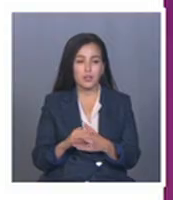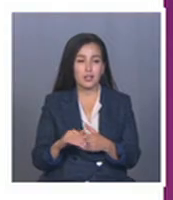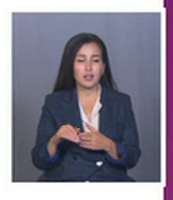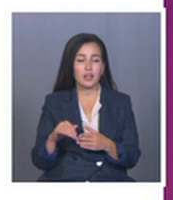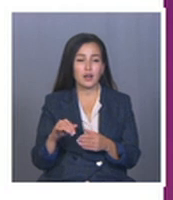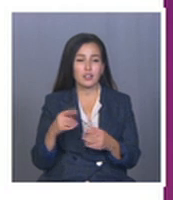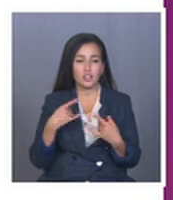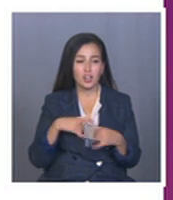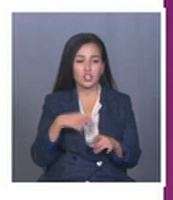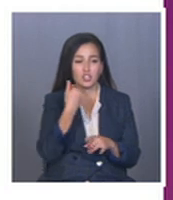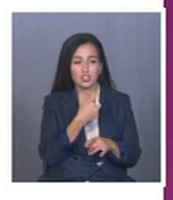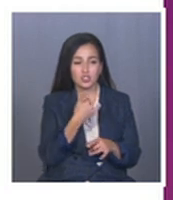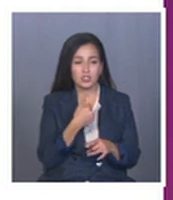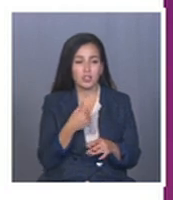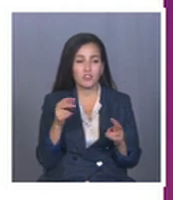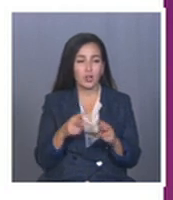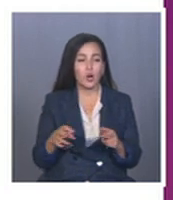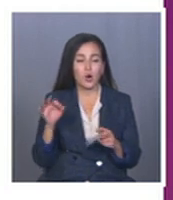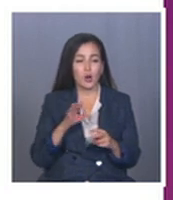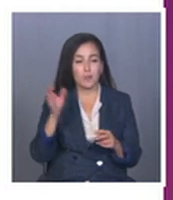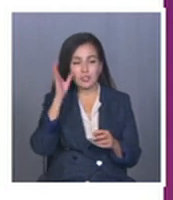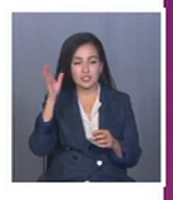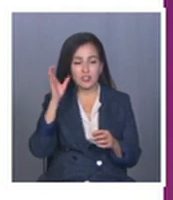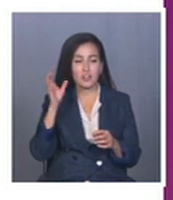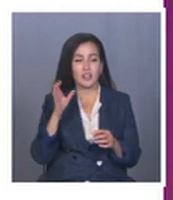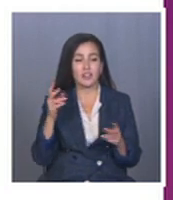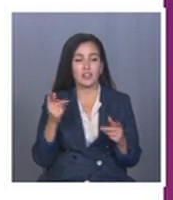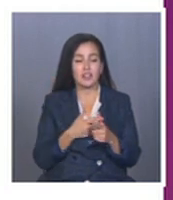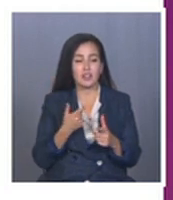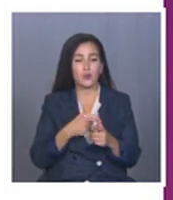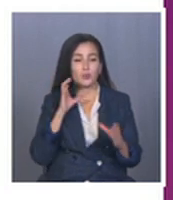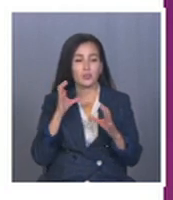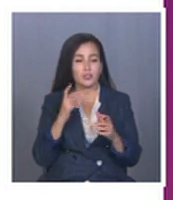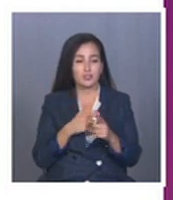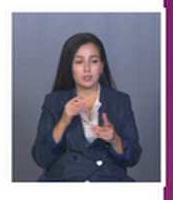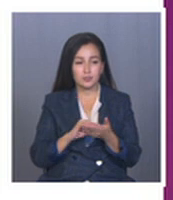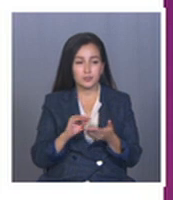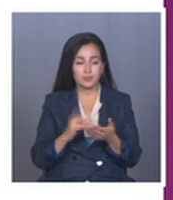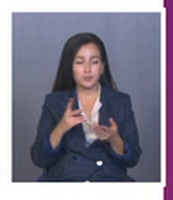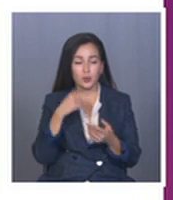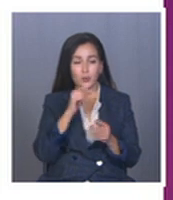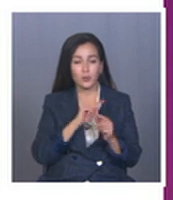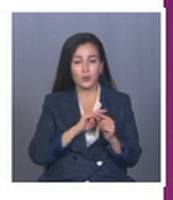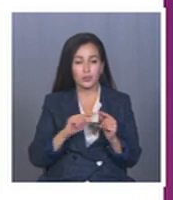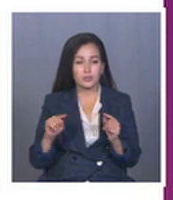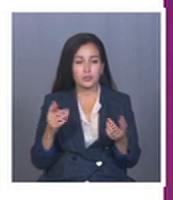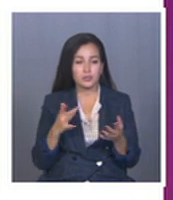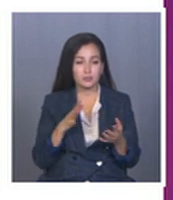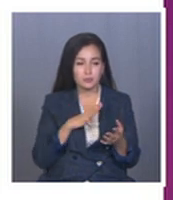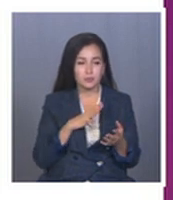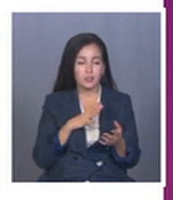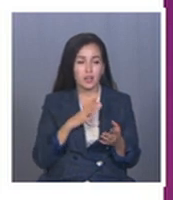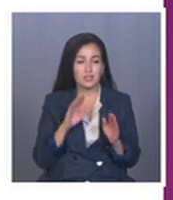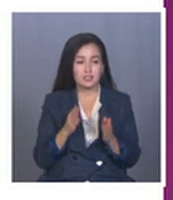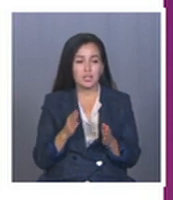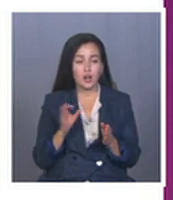рождения, сведения об образовании, наименование учебного заведения, период учебы, краткие сведения о